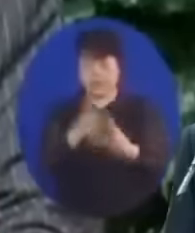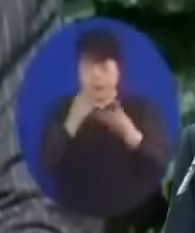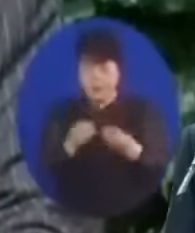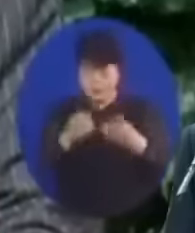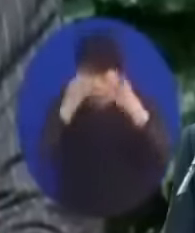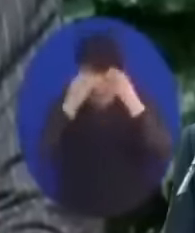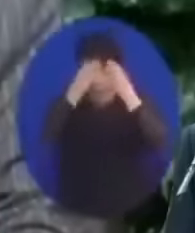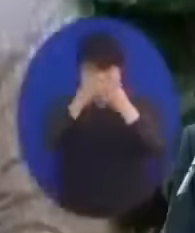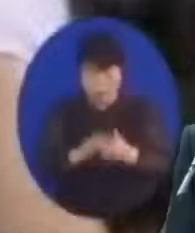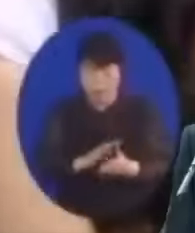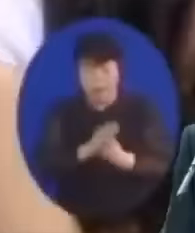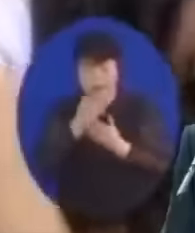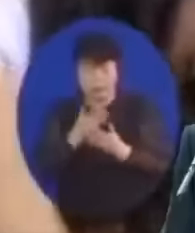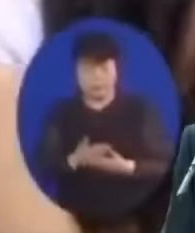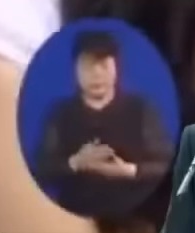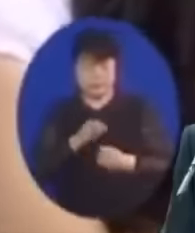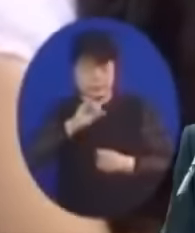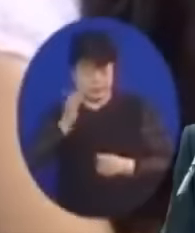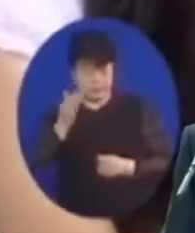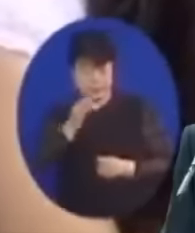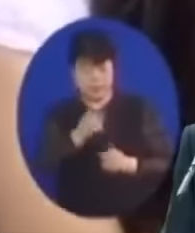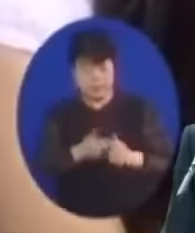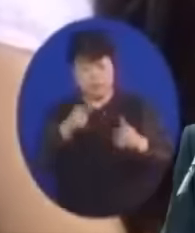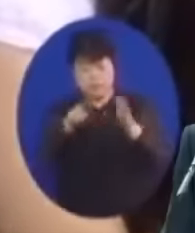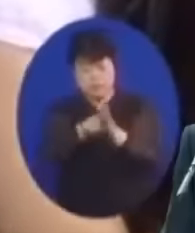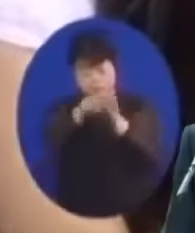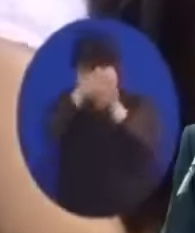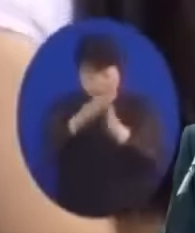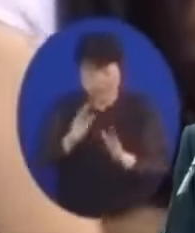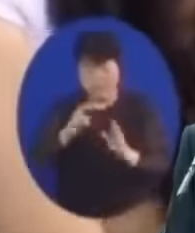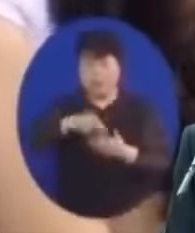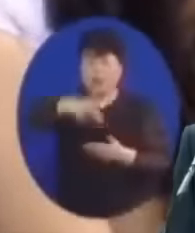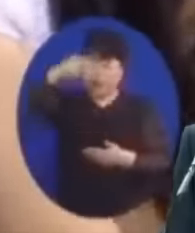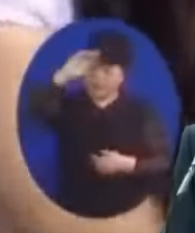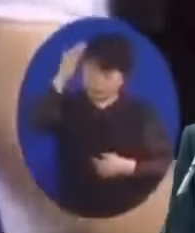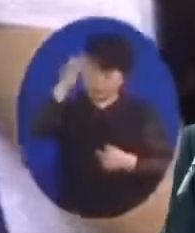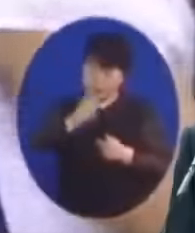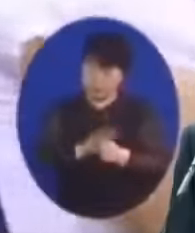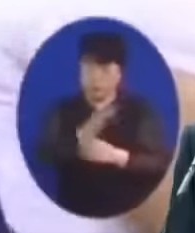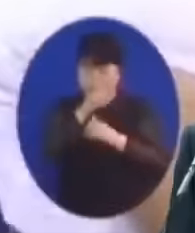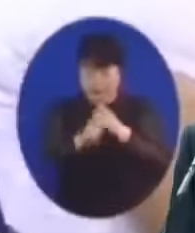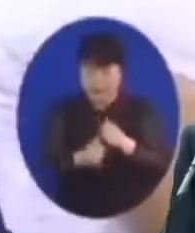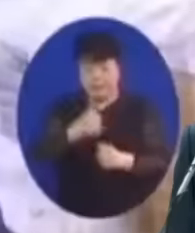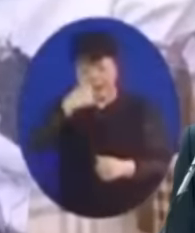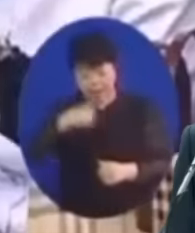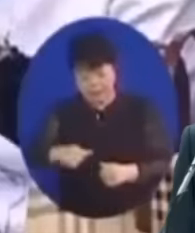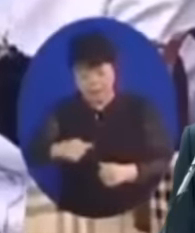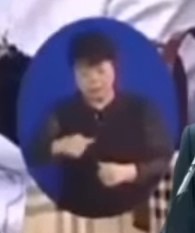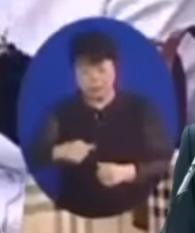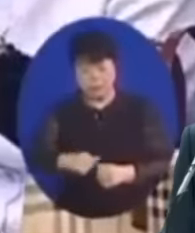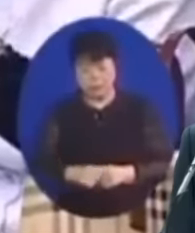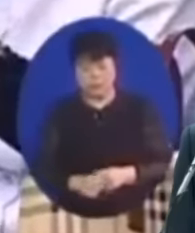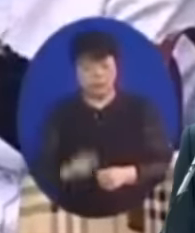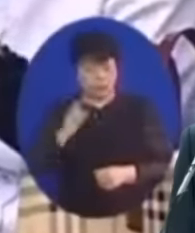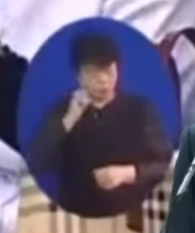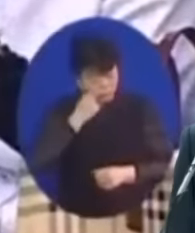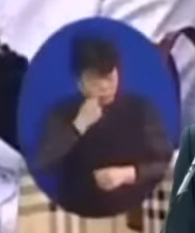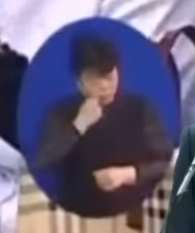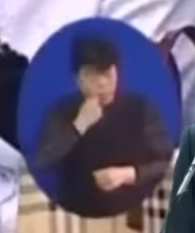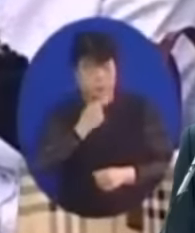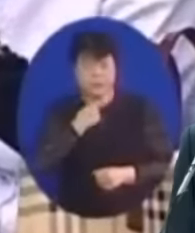많은 고난을 통해서 변화된 사람들이 그리스도를 통해서 천국까지 올라갑니다. 하나님의 아들도 우리 구원하기